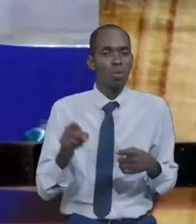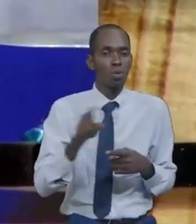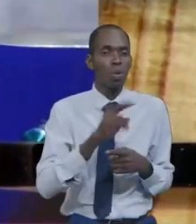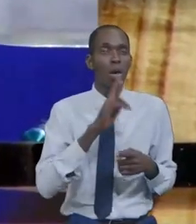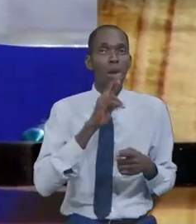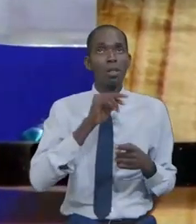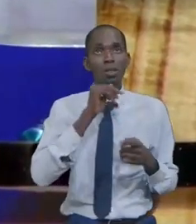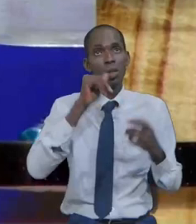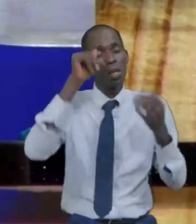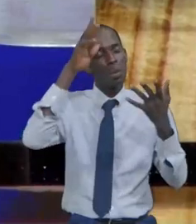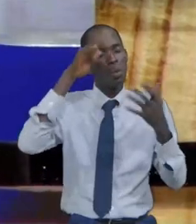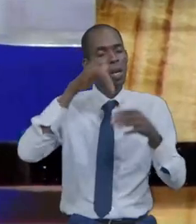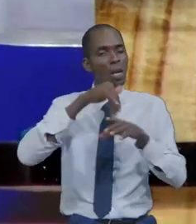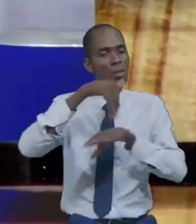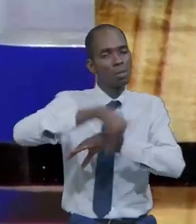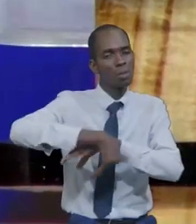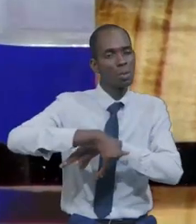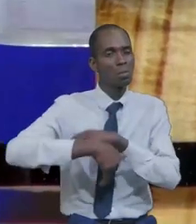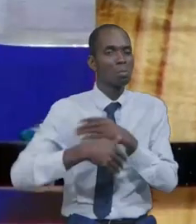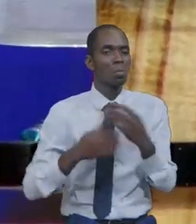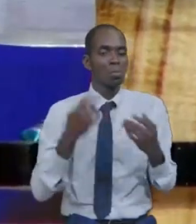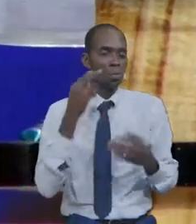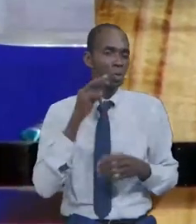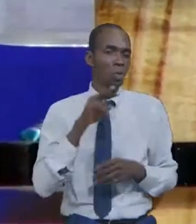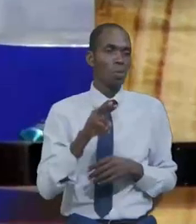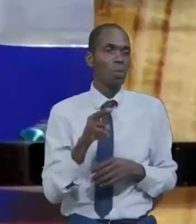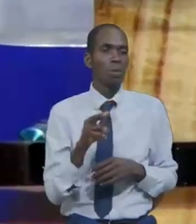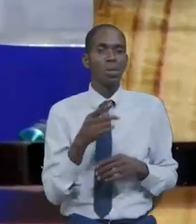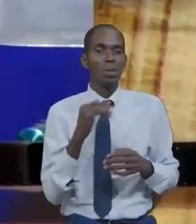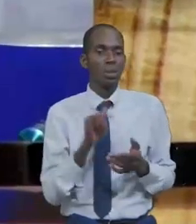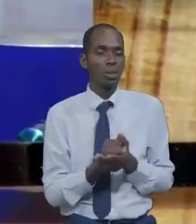et à minuit, voici le cri viendra,